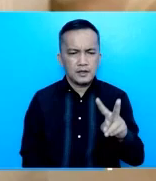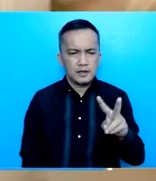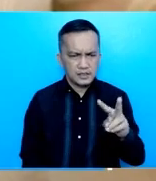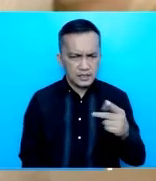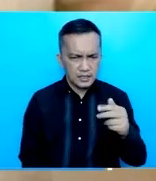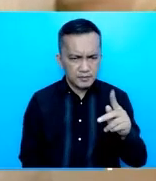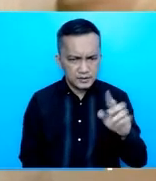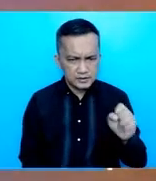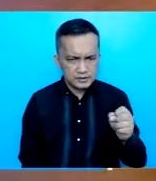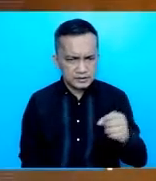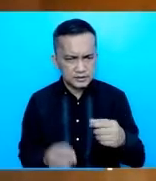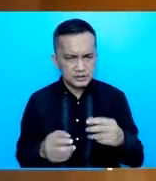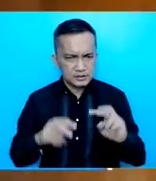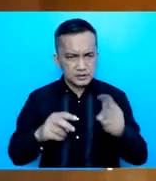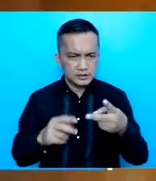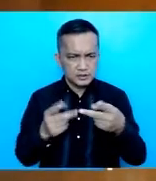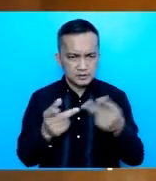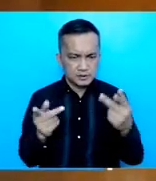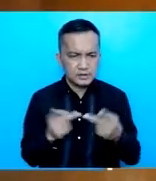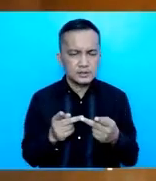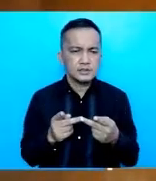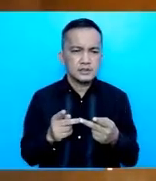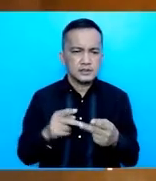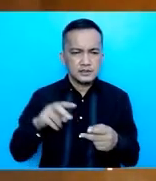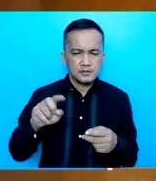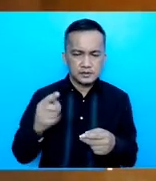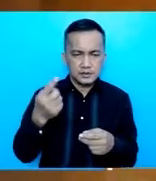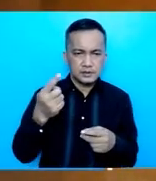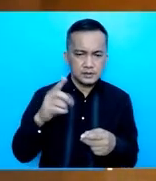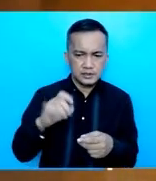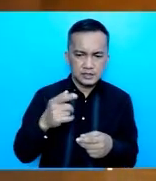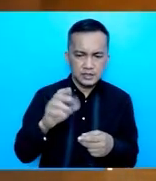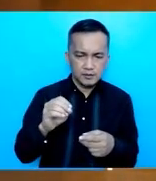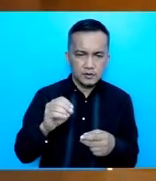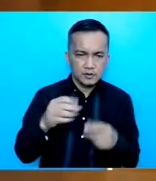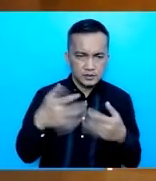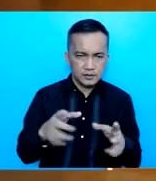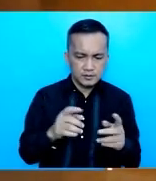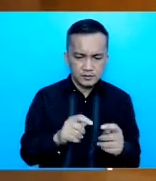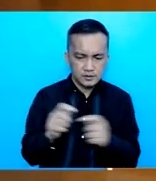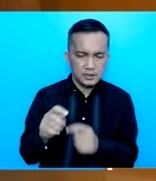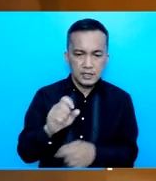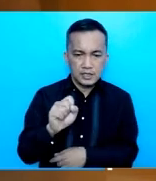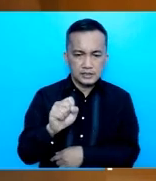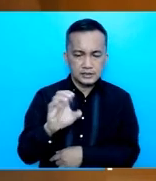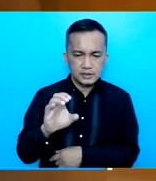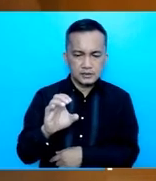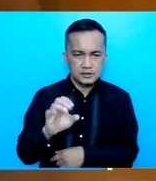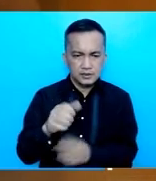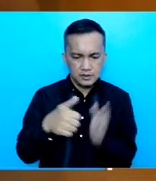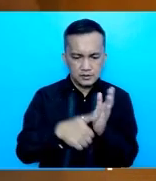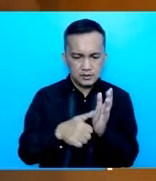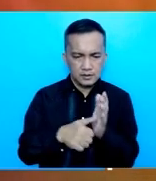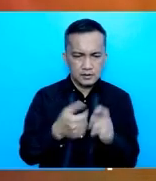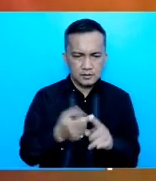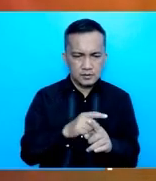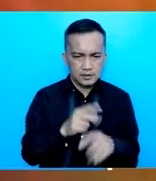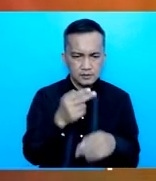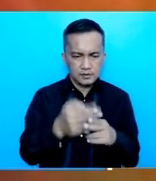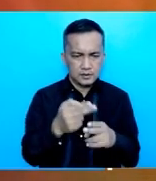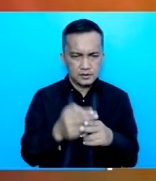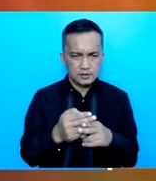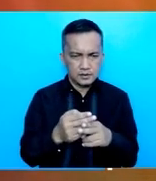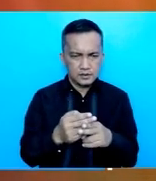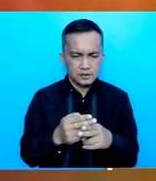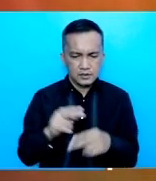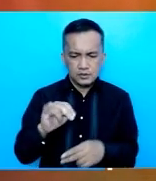sa pangalawang pwesto, nanguna si De Gamo matapos ilipat sa kanya ng SC ang mga boto mula sa kapangalan niyang Luzon